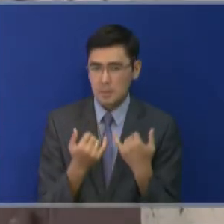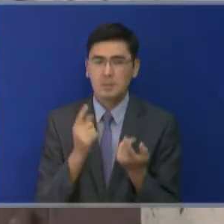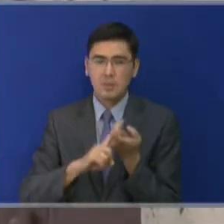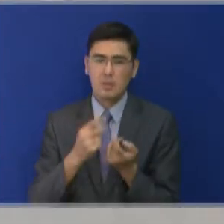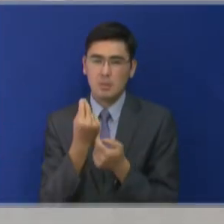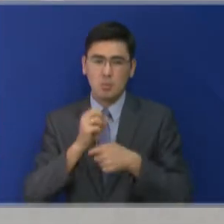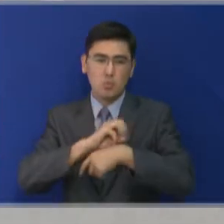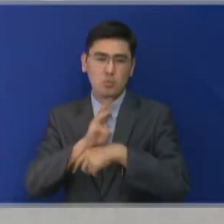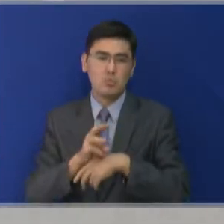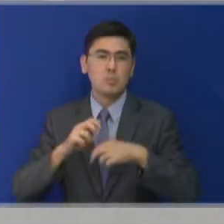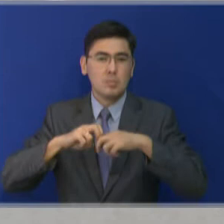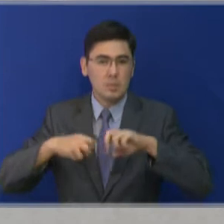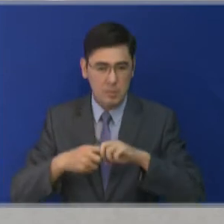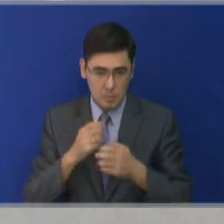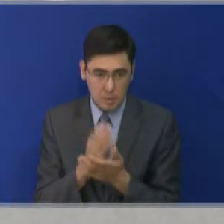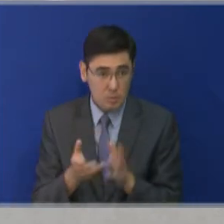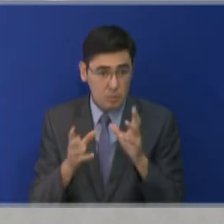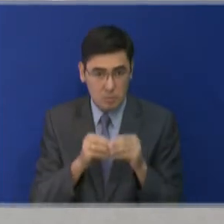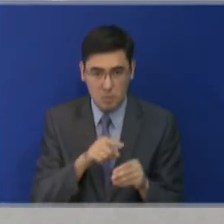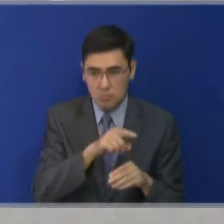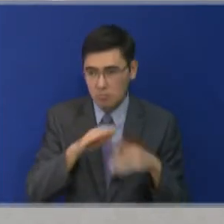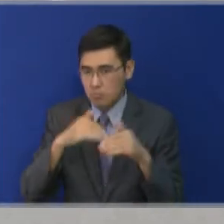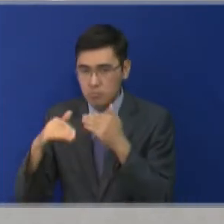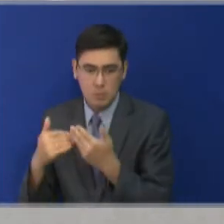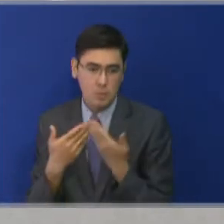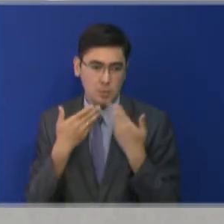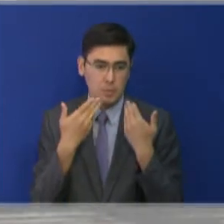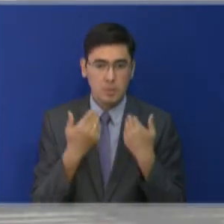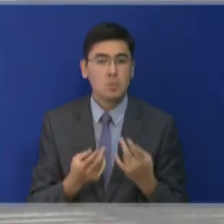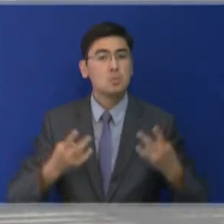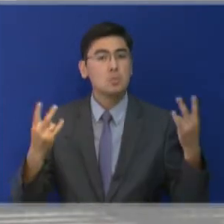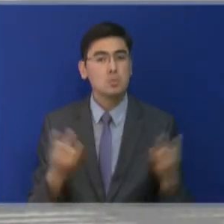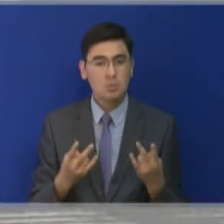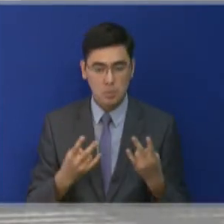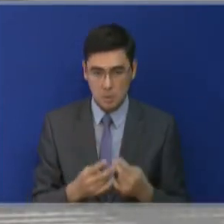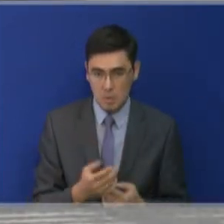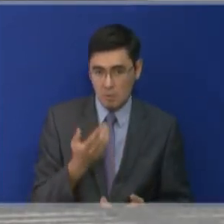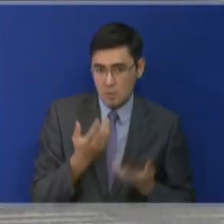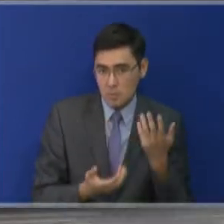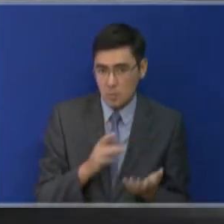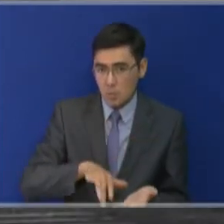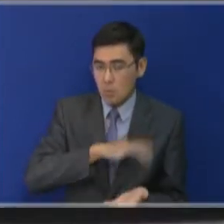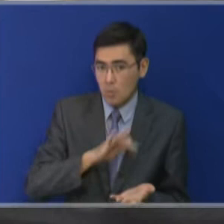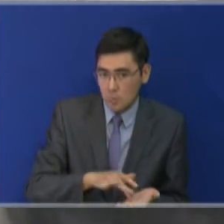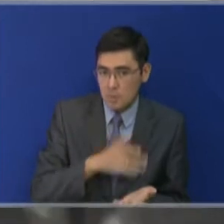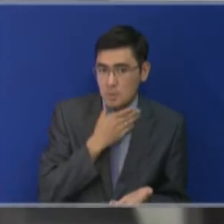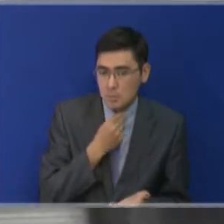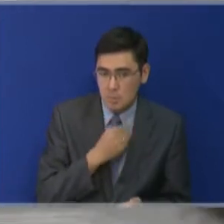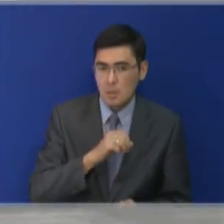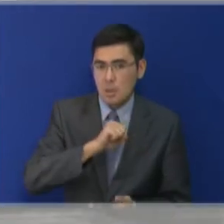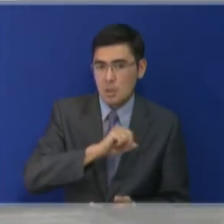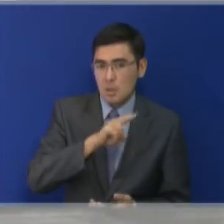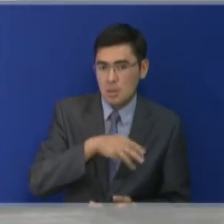қиындықтарға байланысты сол күйінде қалып отыр. Өңірдің ресми әкімшілік мәртебесін анықтау мүмкіндіктер аясын кеңейтуге жол ашады,